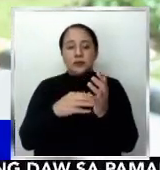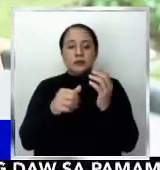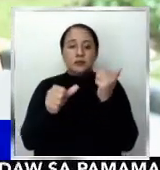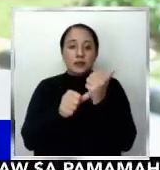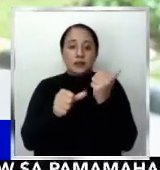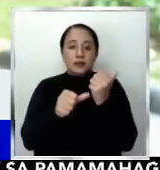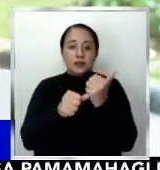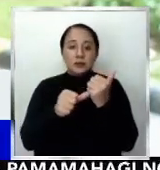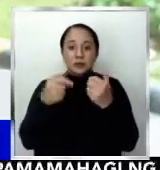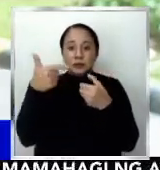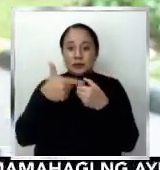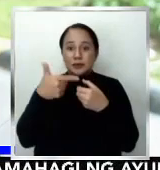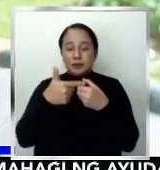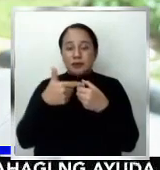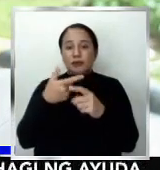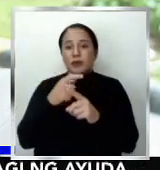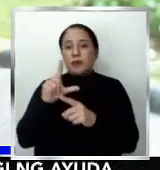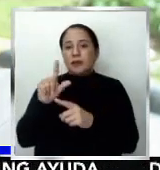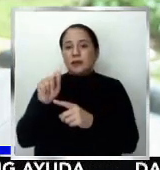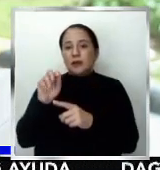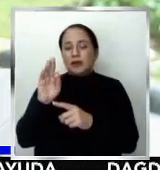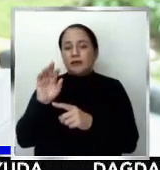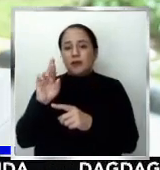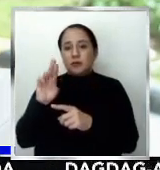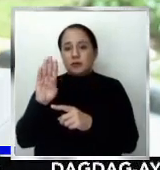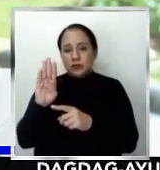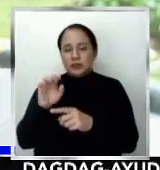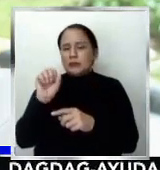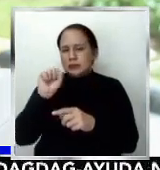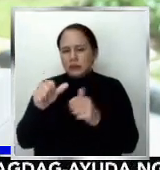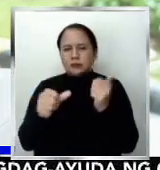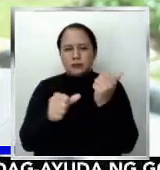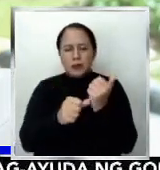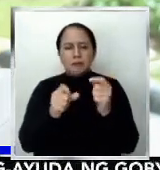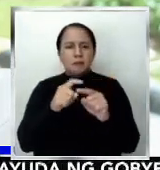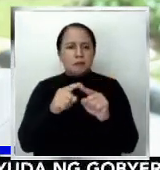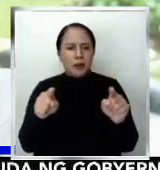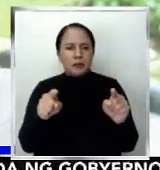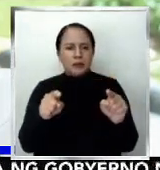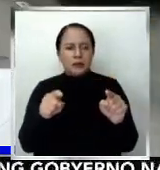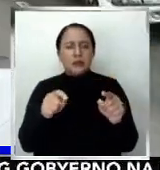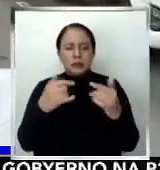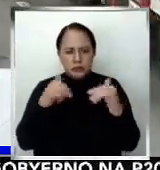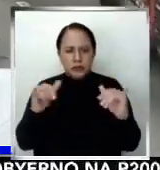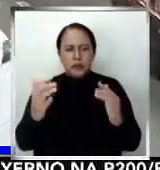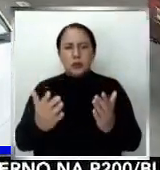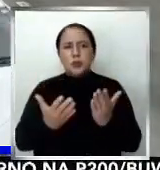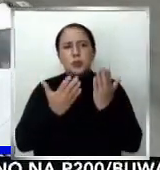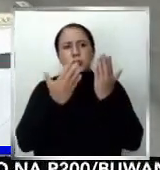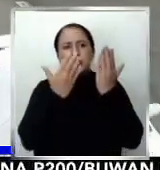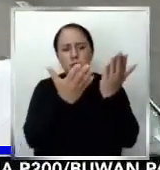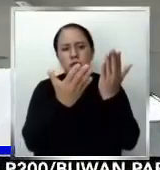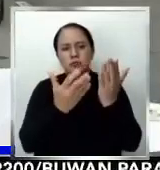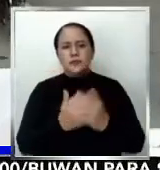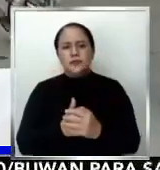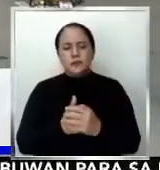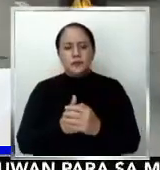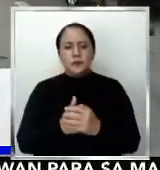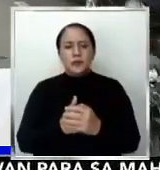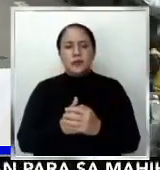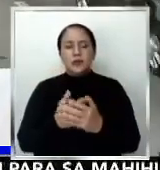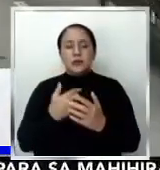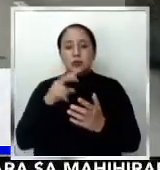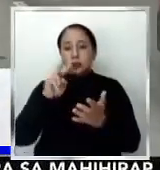LTFRB. Pero ayon sa grupo, kahit may ayuda, hindi nila iaatras ang kanilang petisyon. 2019 pa raw sila